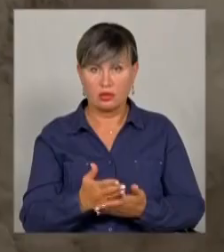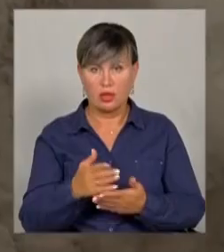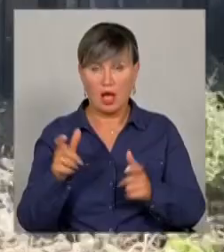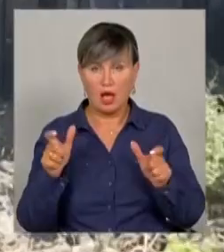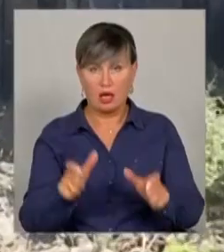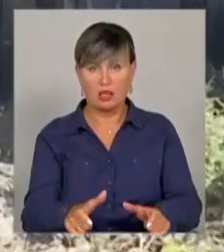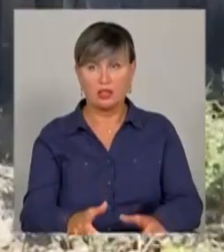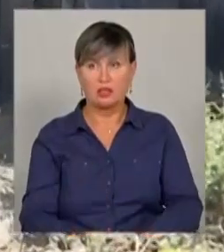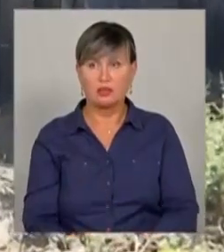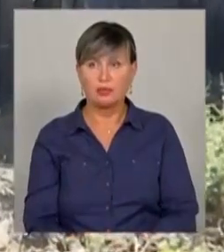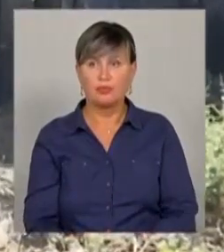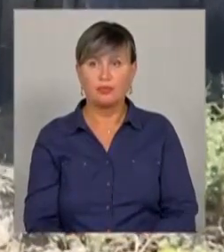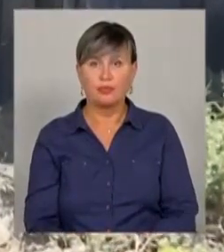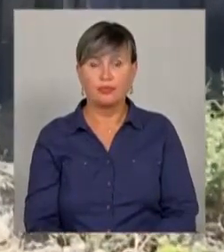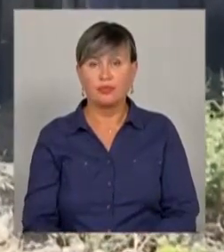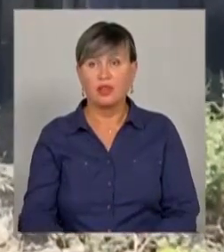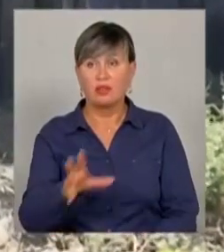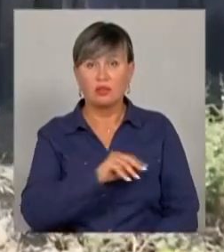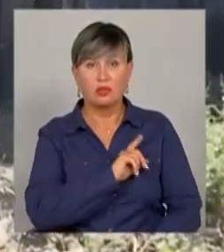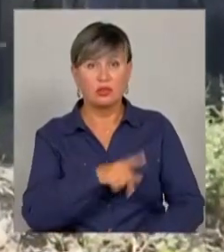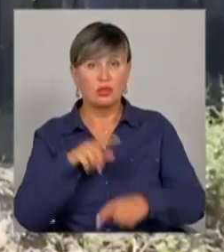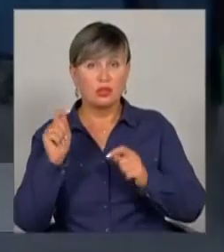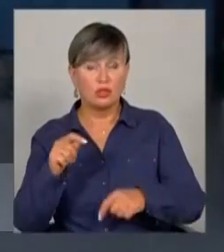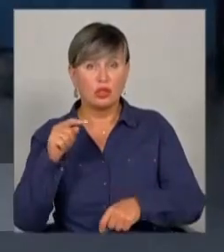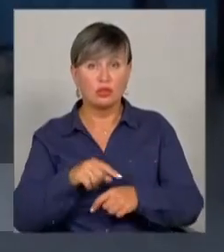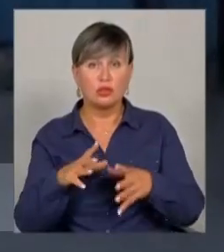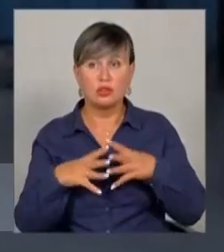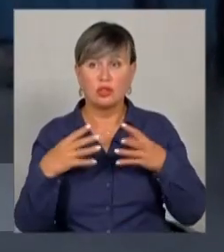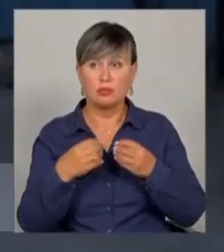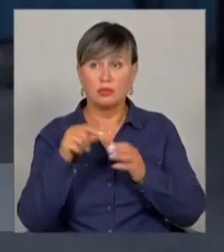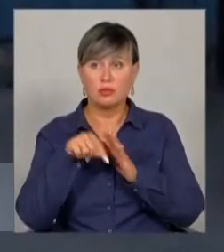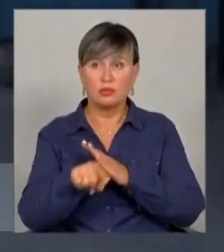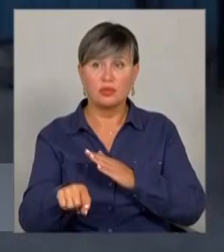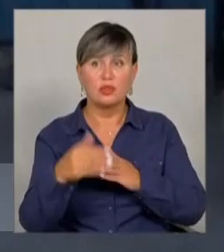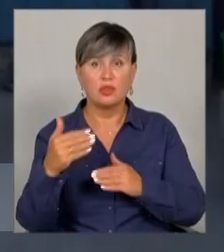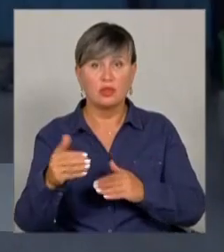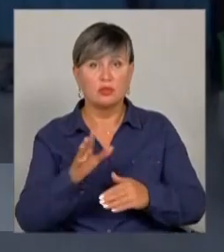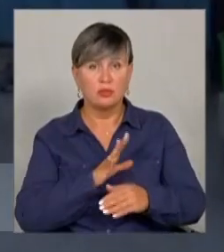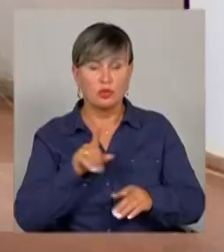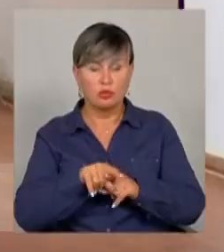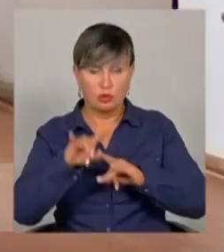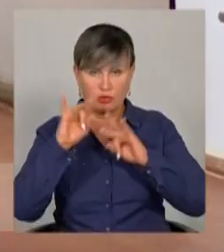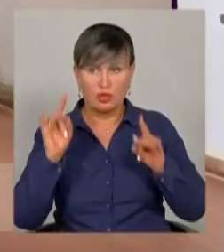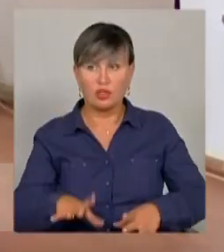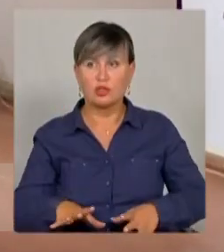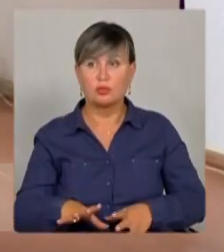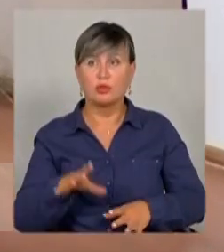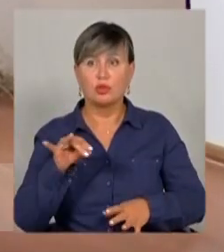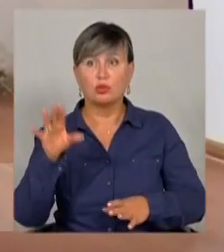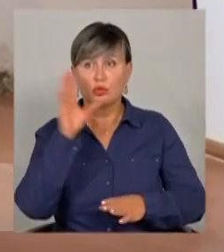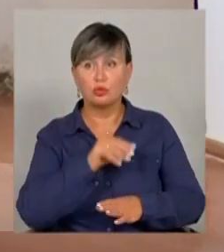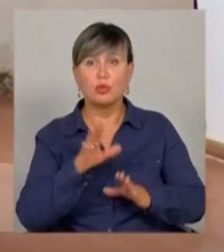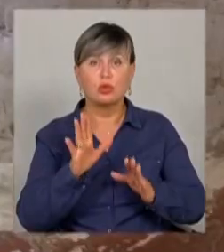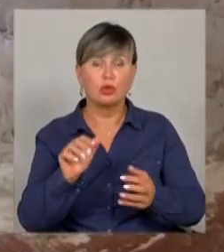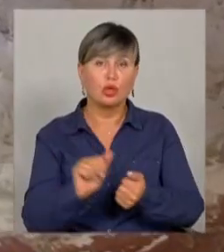арестом. Всю силу течения дождевой воды ощутила и семья Тайжановых. Их стихия застала врасплох. А вот и успели вынести